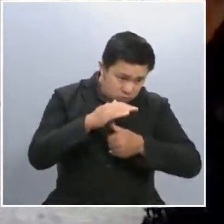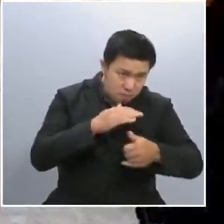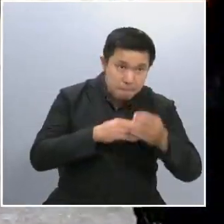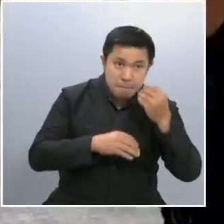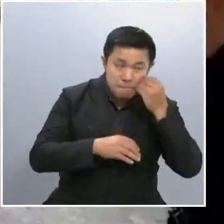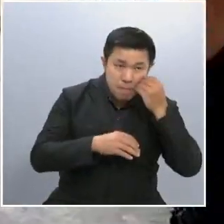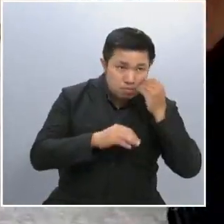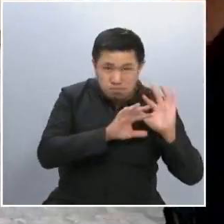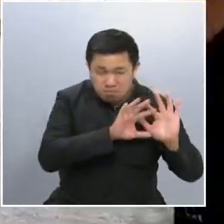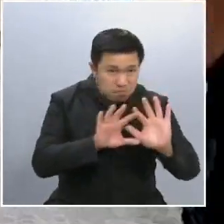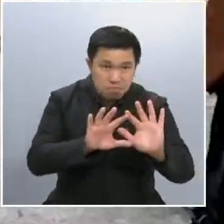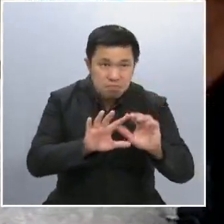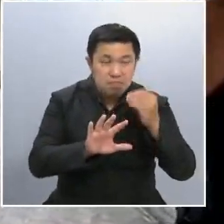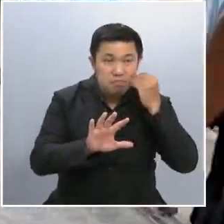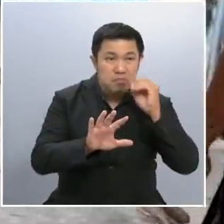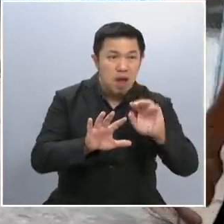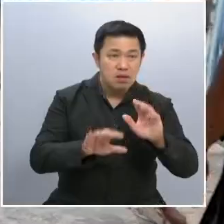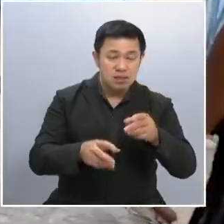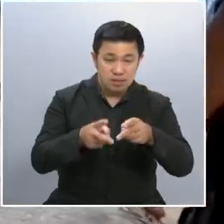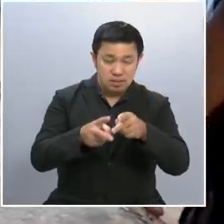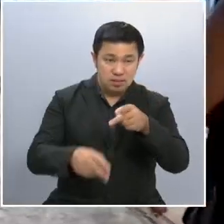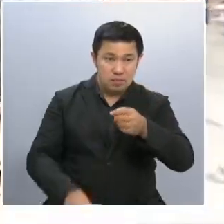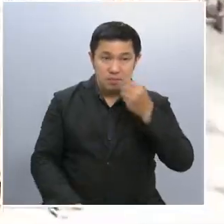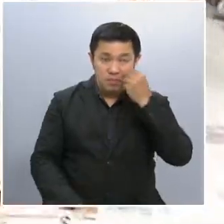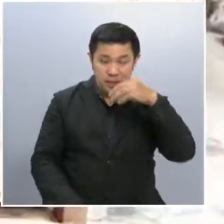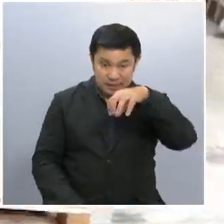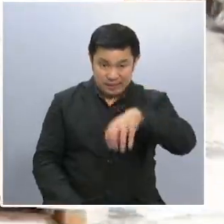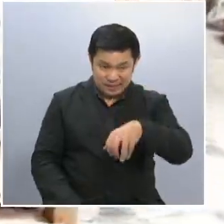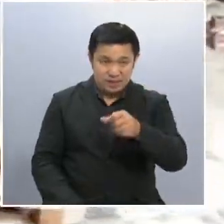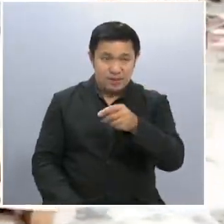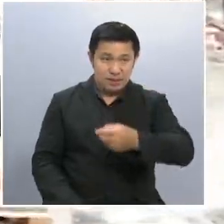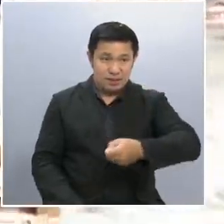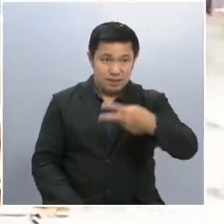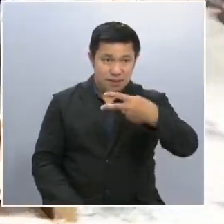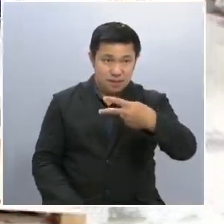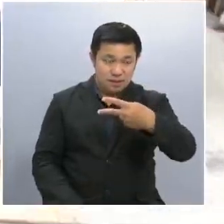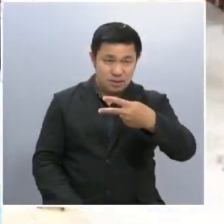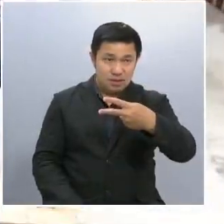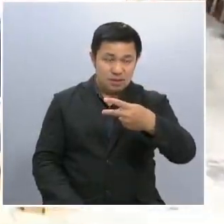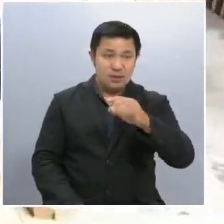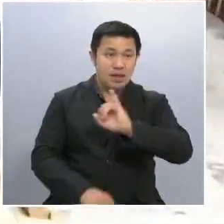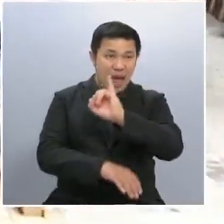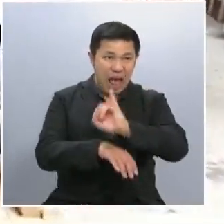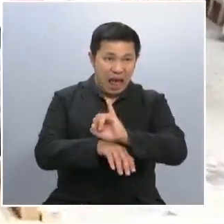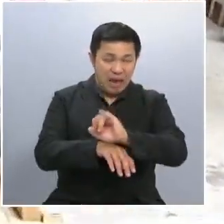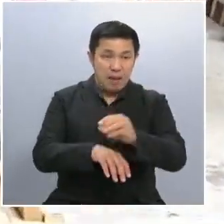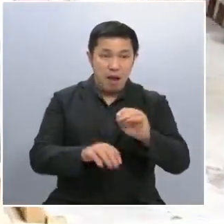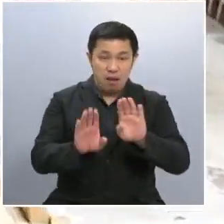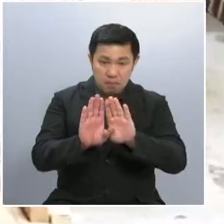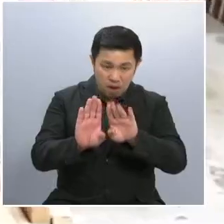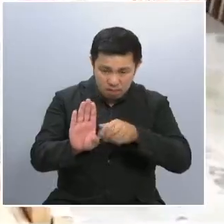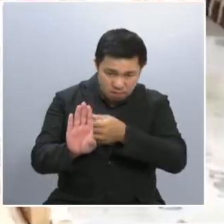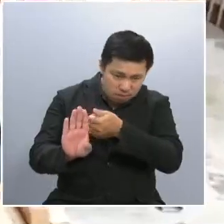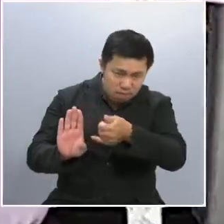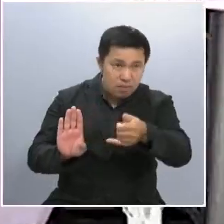บุกเข้าไปเลยบ้านนี้เป็นบ้านเดี่ยว2ชั้นเนื้อที่เกือบไร่หนึ่งค่ะพอเข้าไปที่บริเวณโถงทางเดินชั้น